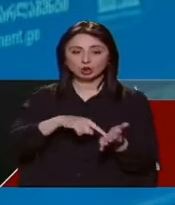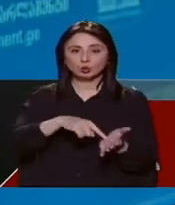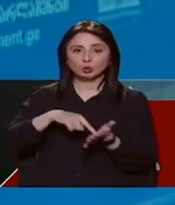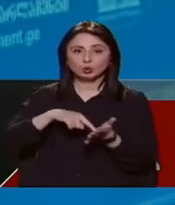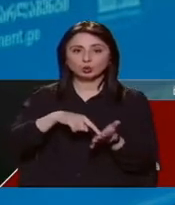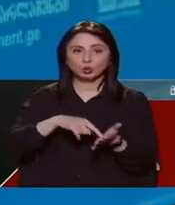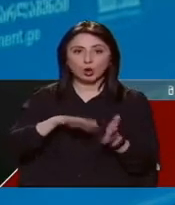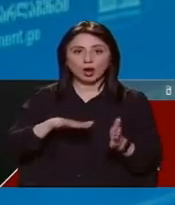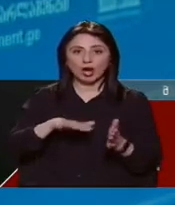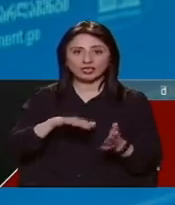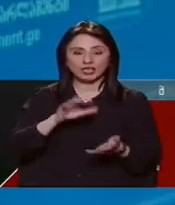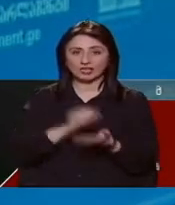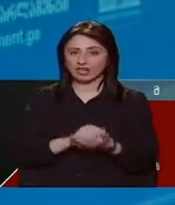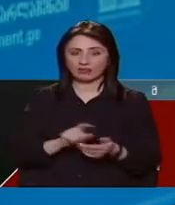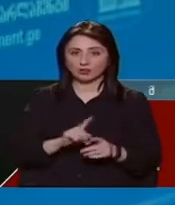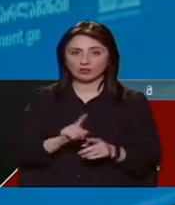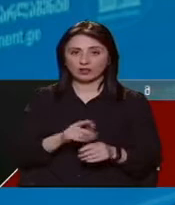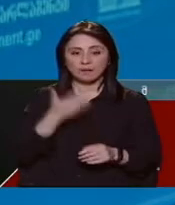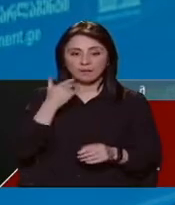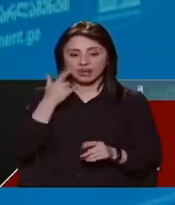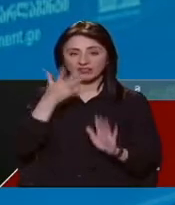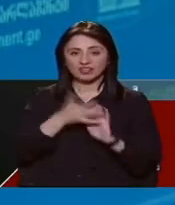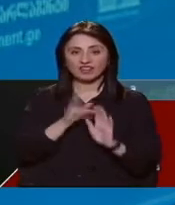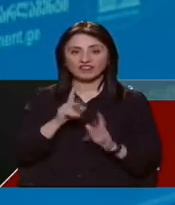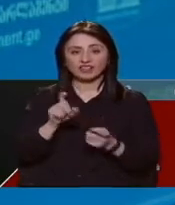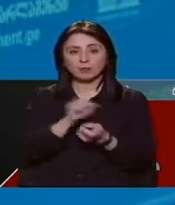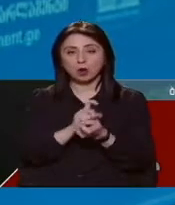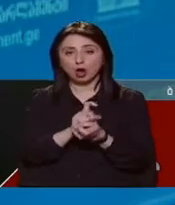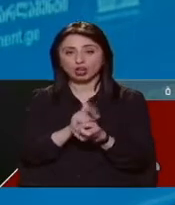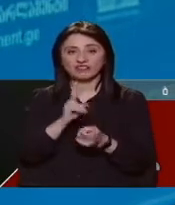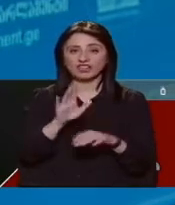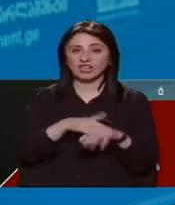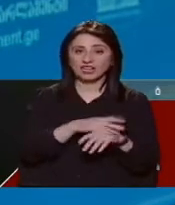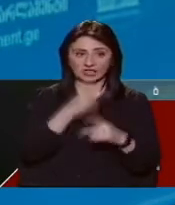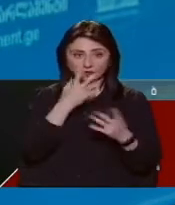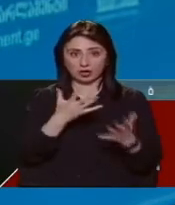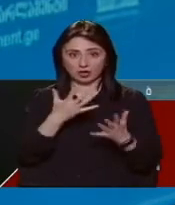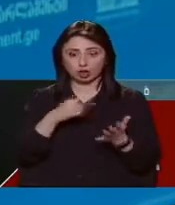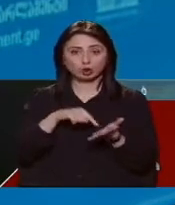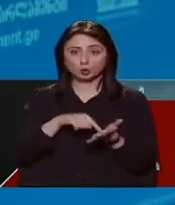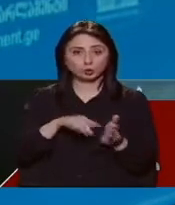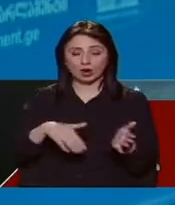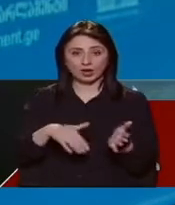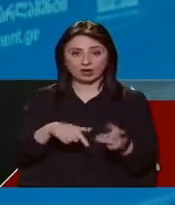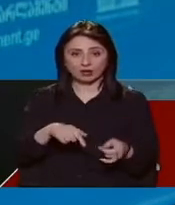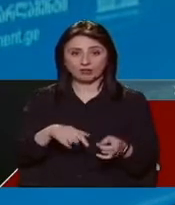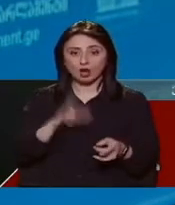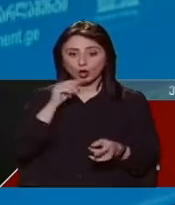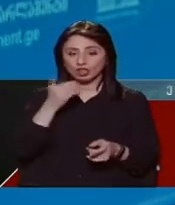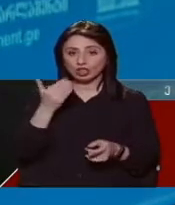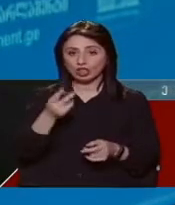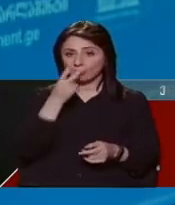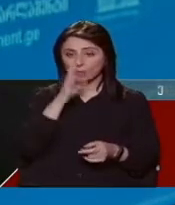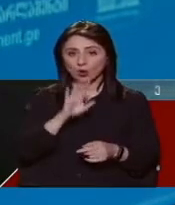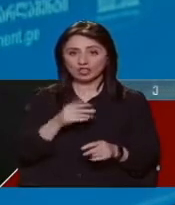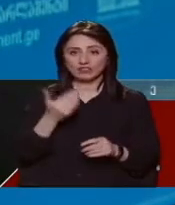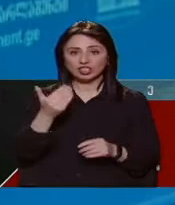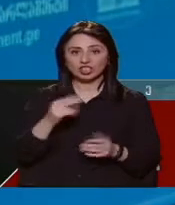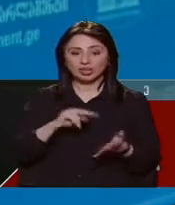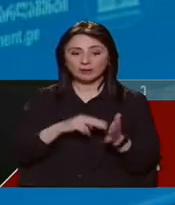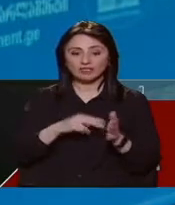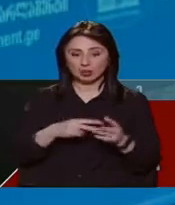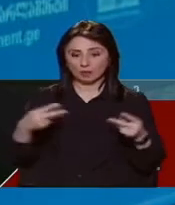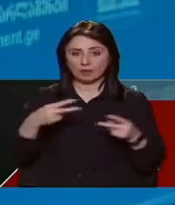პოზიცია დაიკავო და მარტივად გასაგებია, ვინ არის ბოროტი და ვინ არის კეთილი ამ ომში. ხო და როდესაც შენ მიხედავთ იმისა, რომ შენი